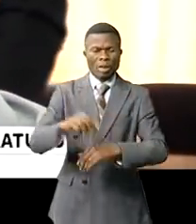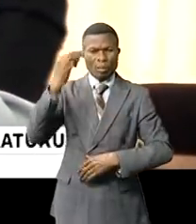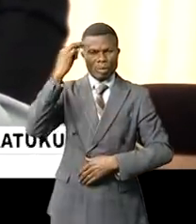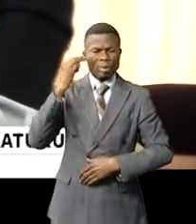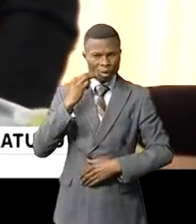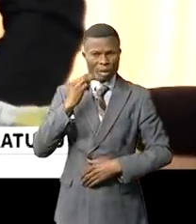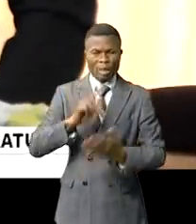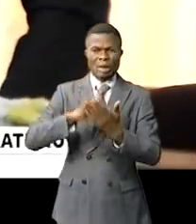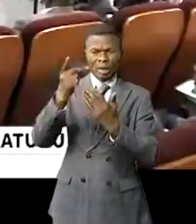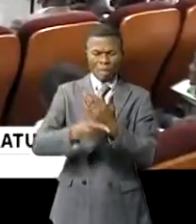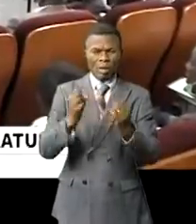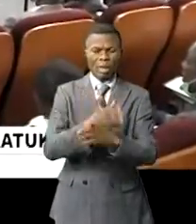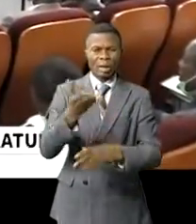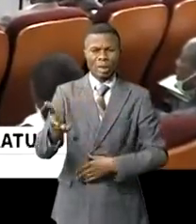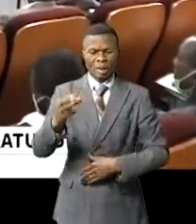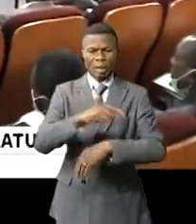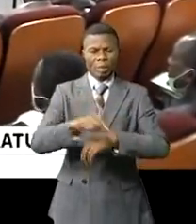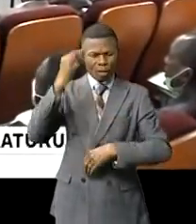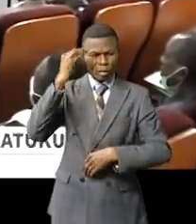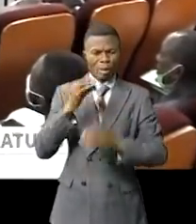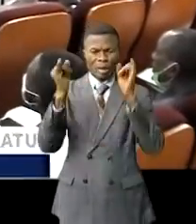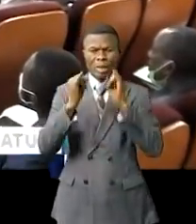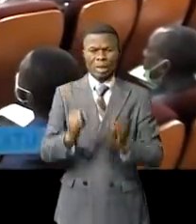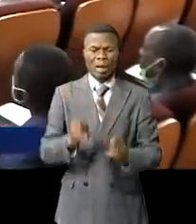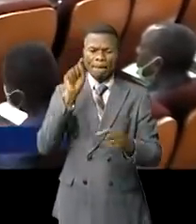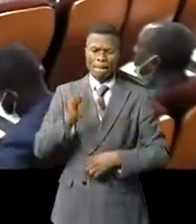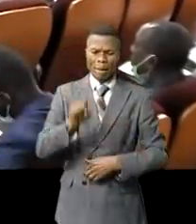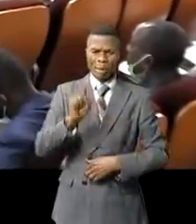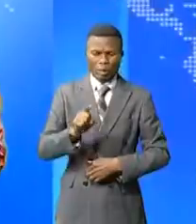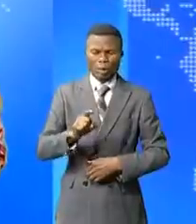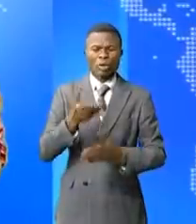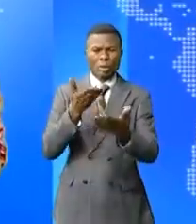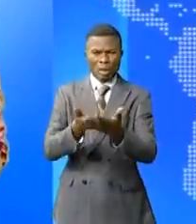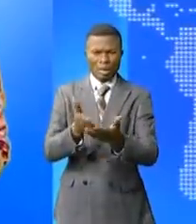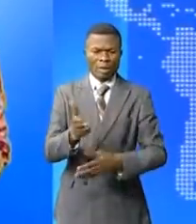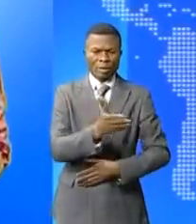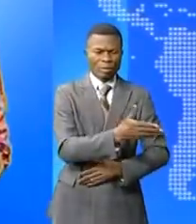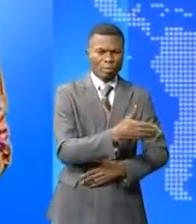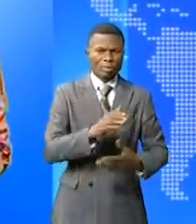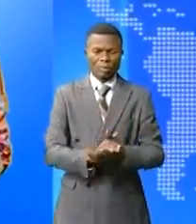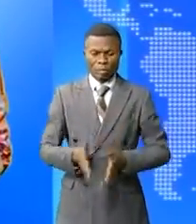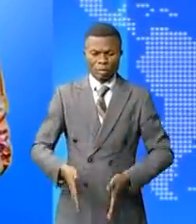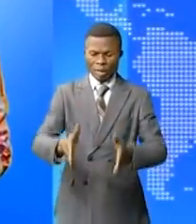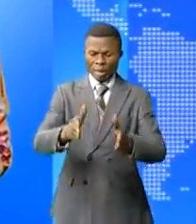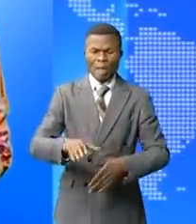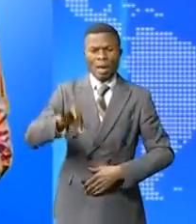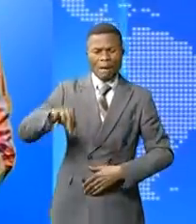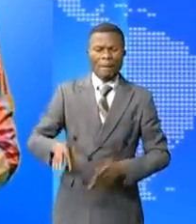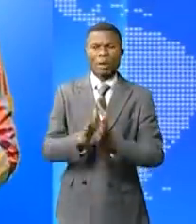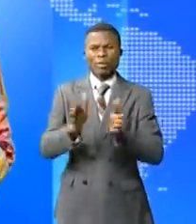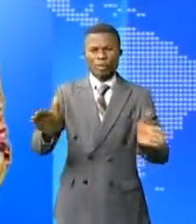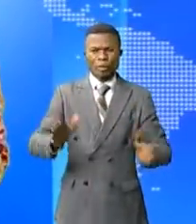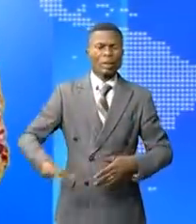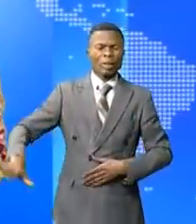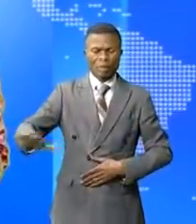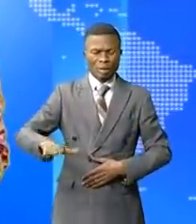la plateforme mise en place par le ministère du Numérique dans le besoin de la cause. Les routes d'intérêt national sont